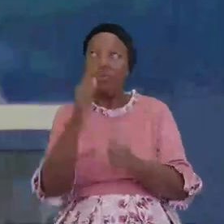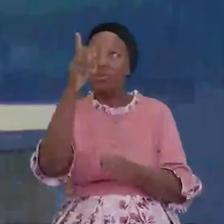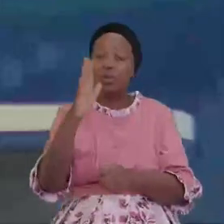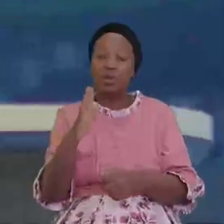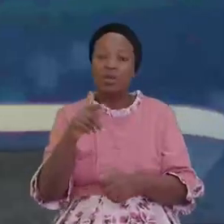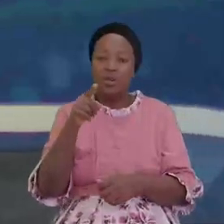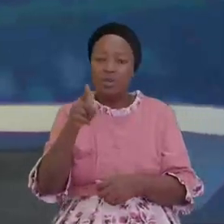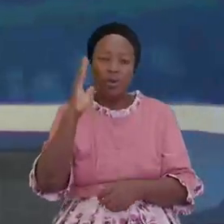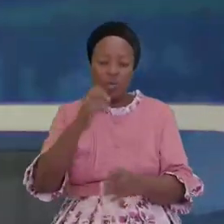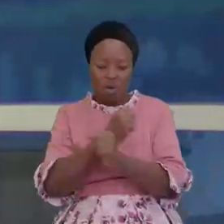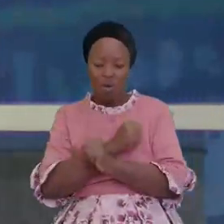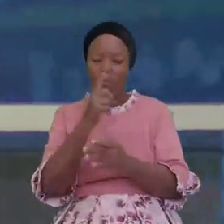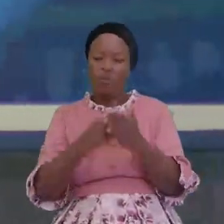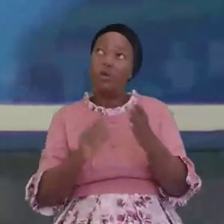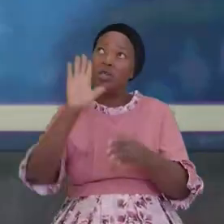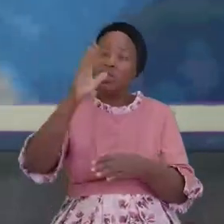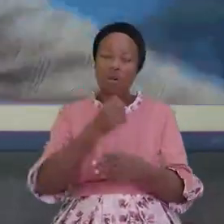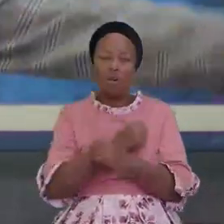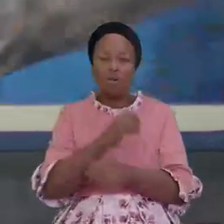Si tu dois t'attacher à Dieu,